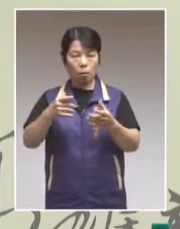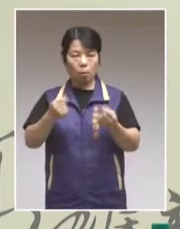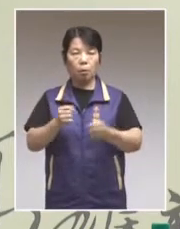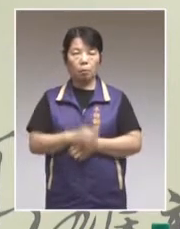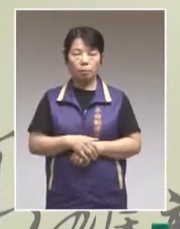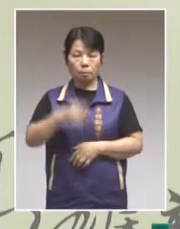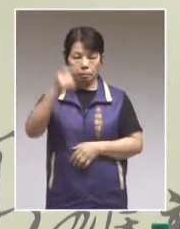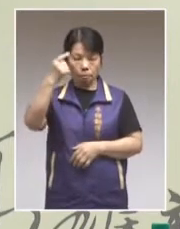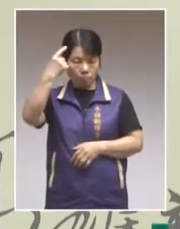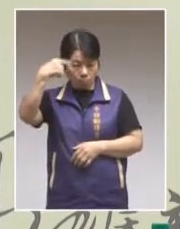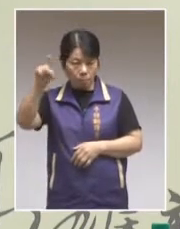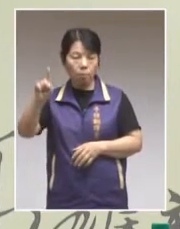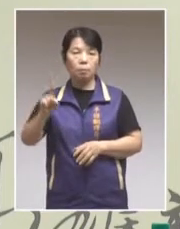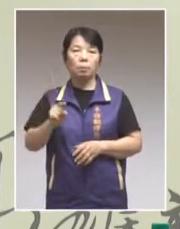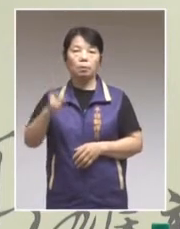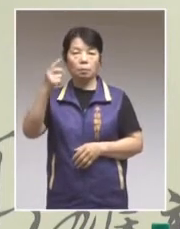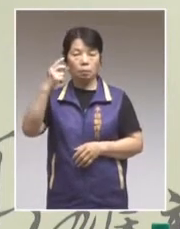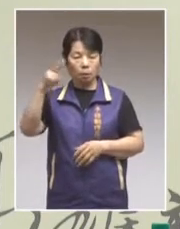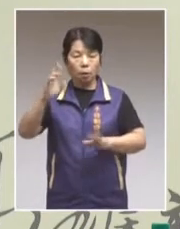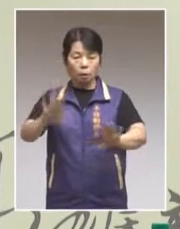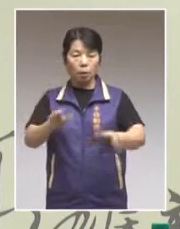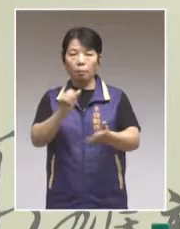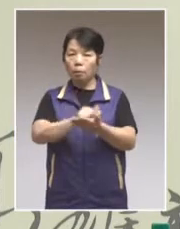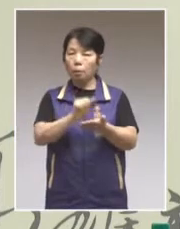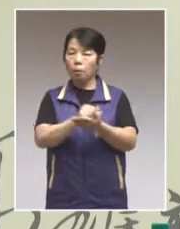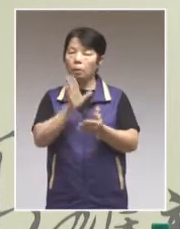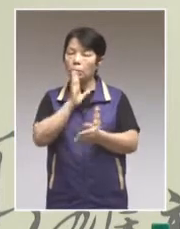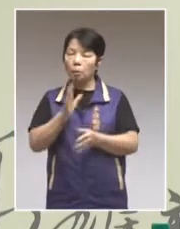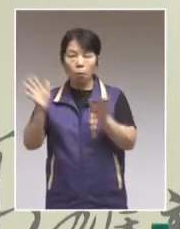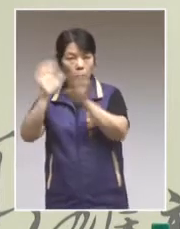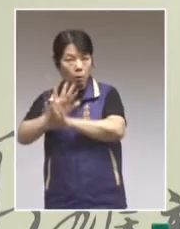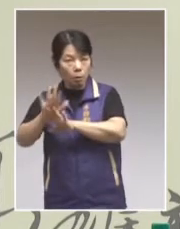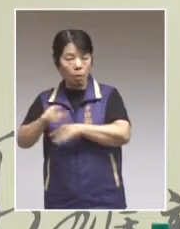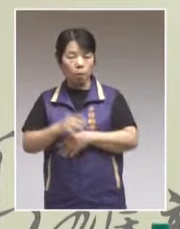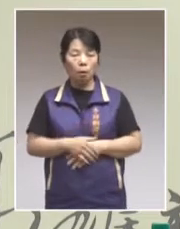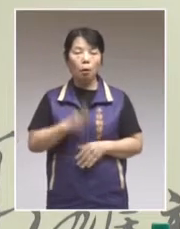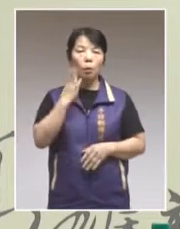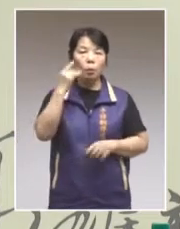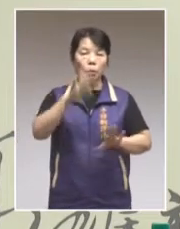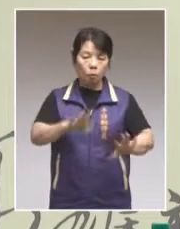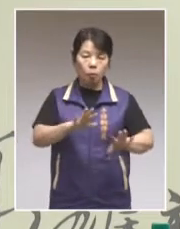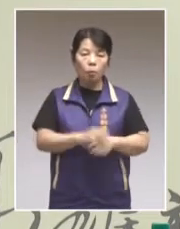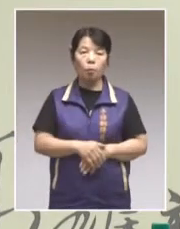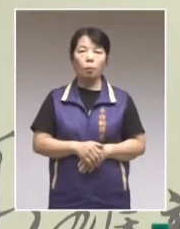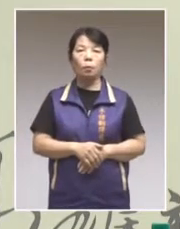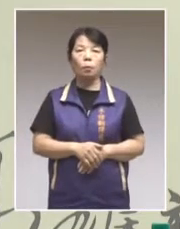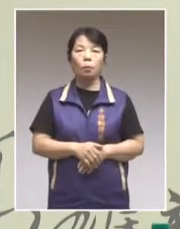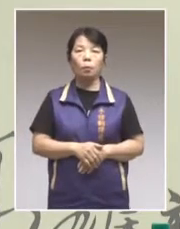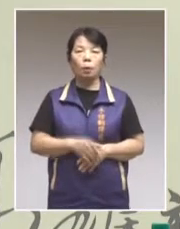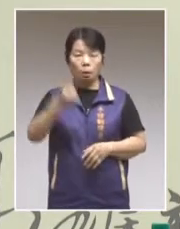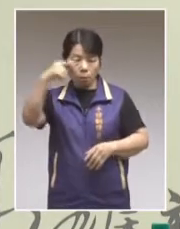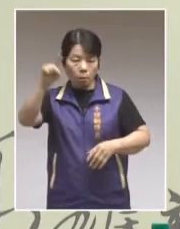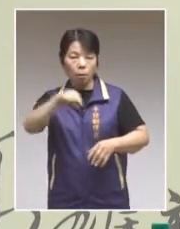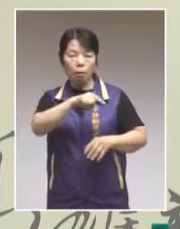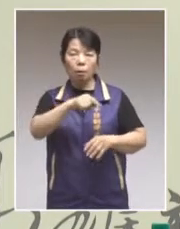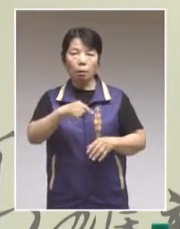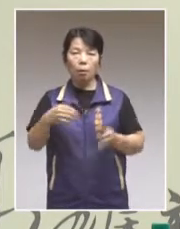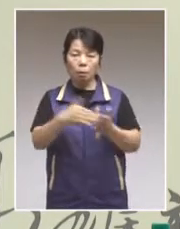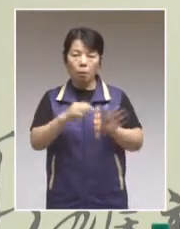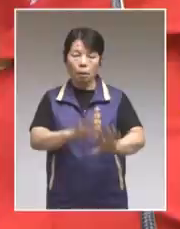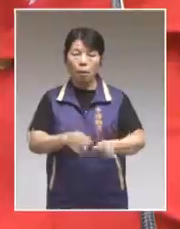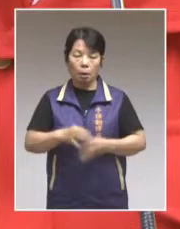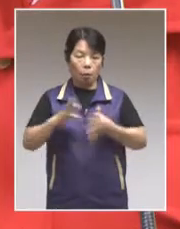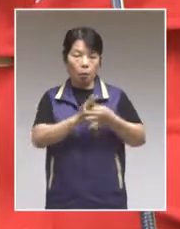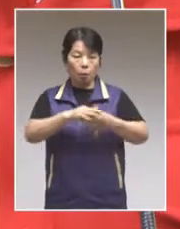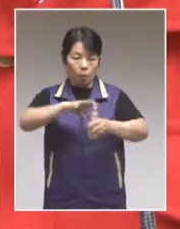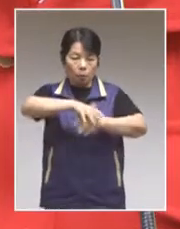隔天哦，或因为有时候报告出来是晚上，那我们在隔天李干事就会送关怀包，那全部就